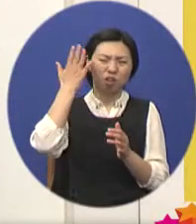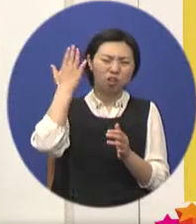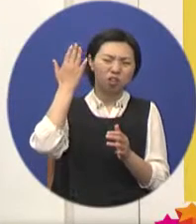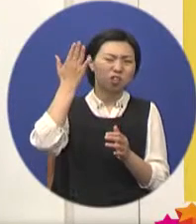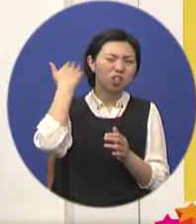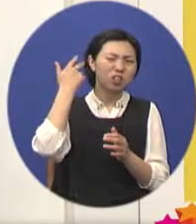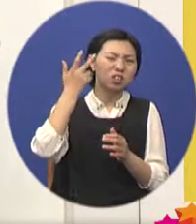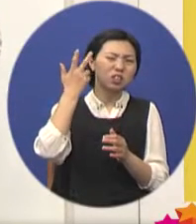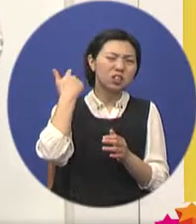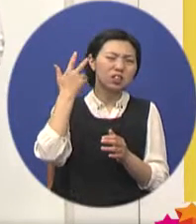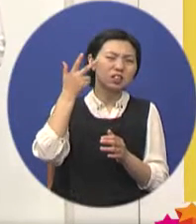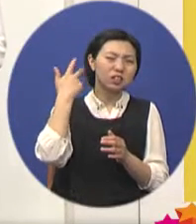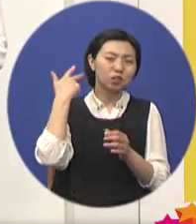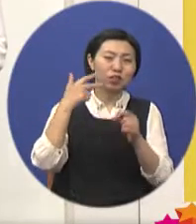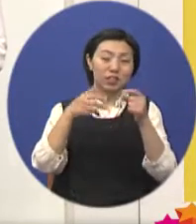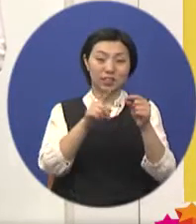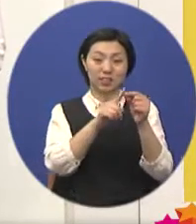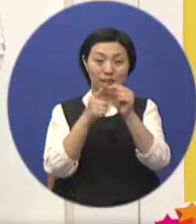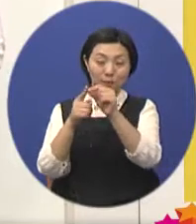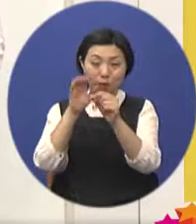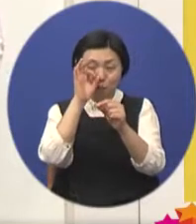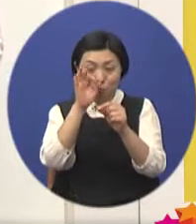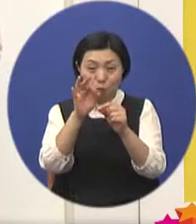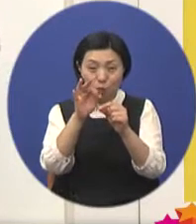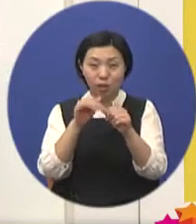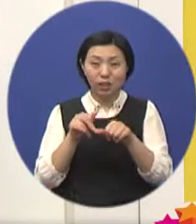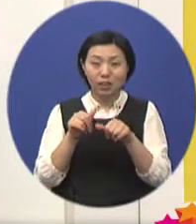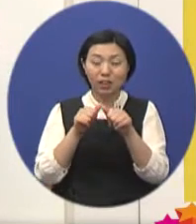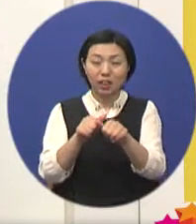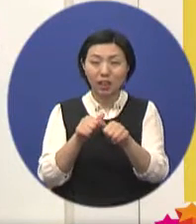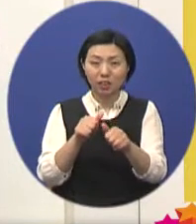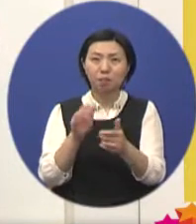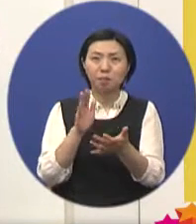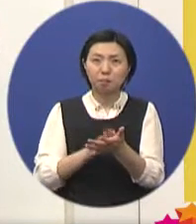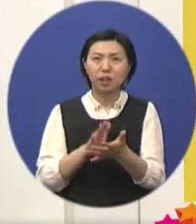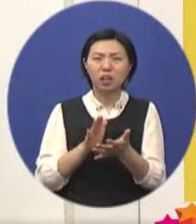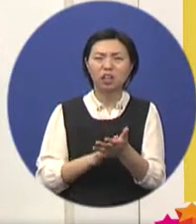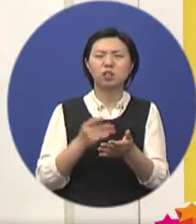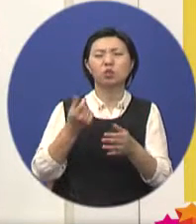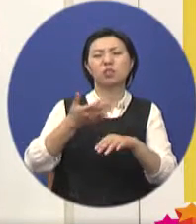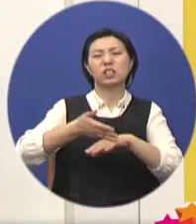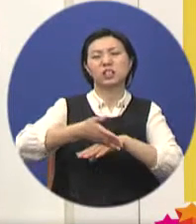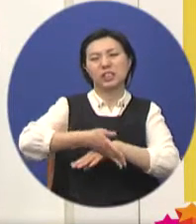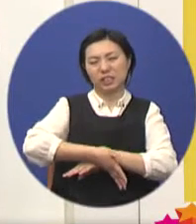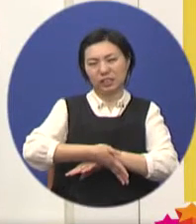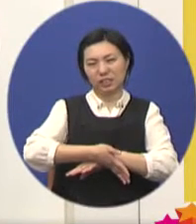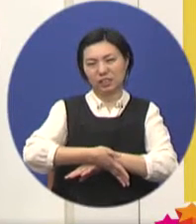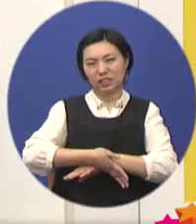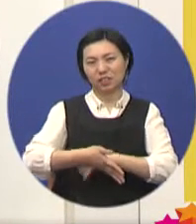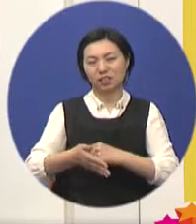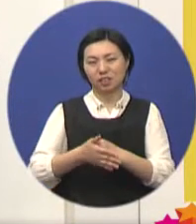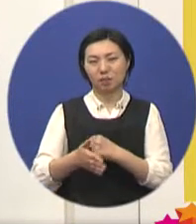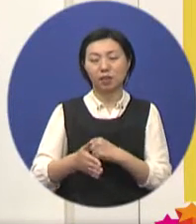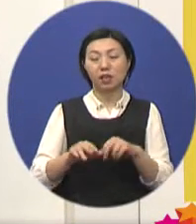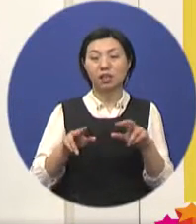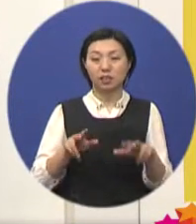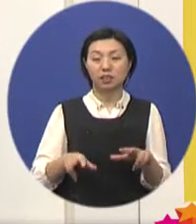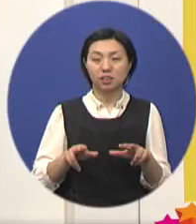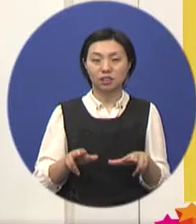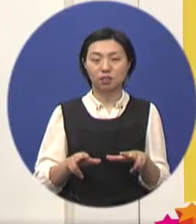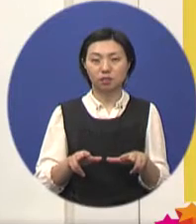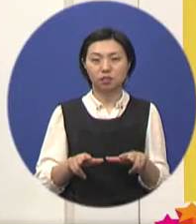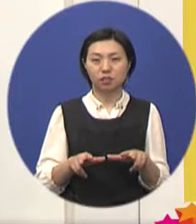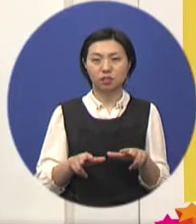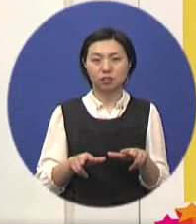하는 바람에 네. 뭐 저게 잘 반주를 못 맞추고 박자가 늦어지죠. 예. 아무튼 네. 이번에도요.